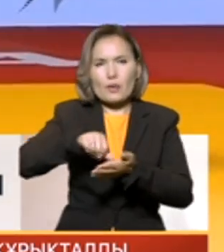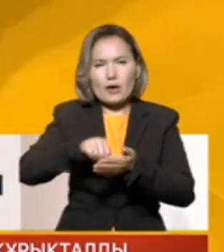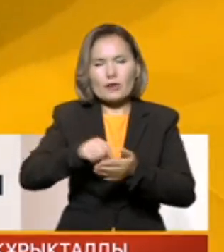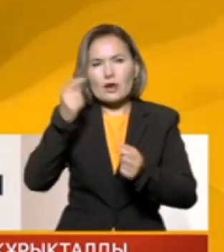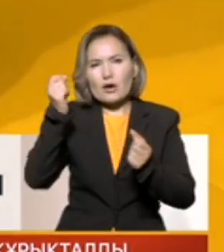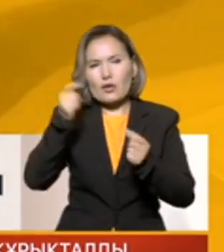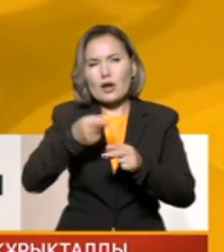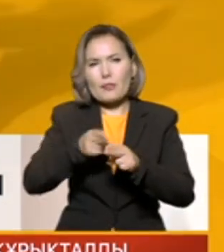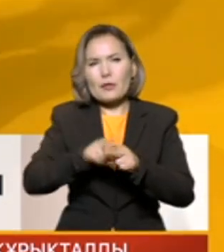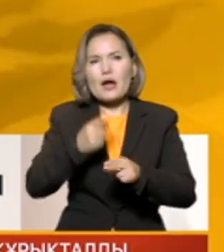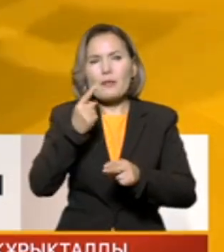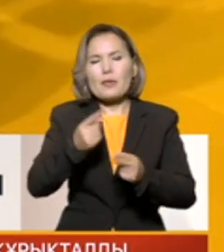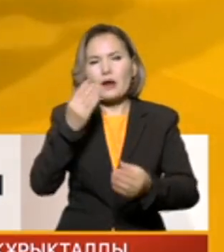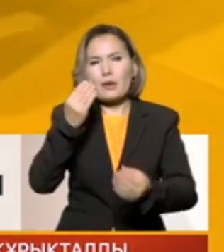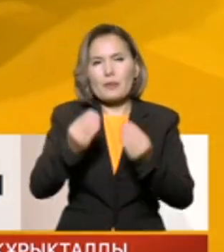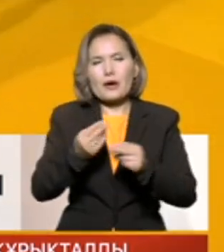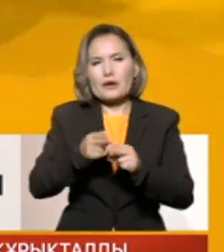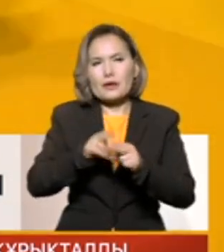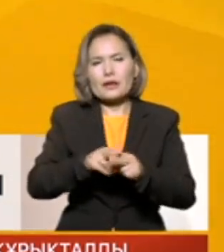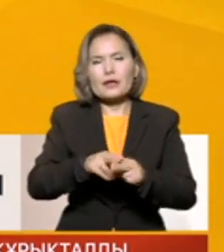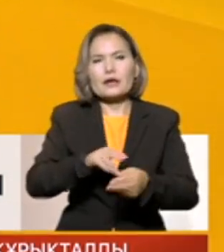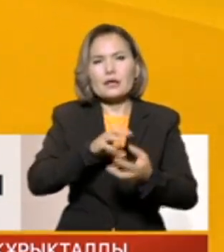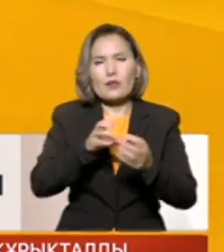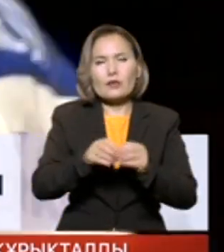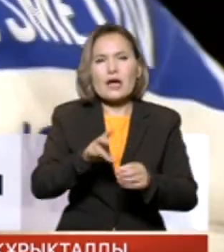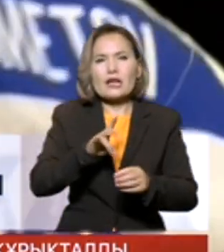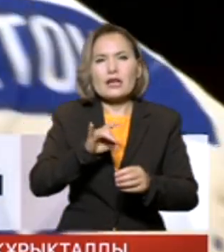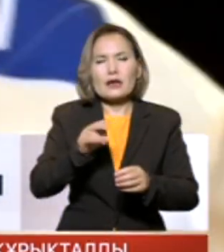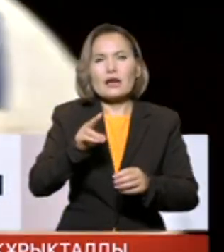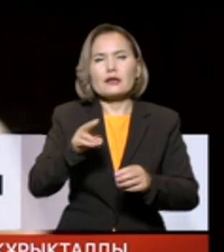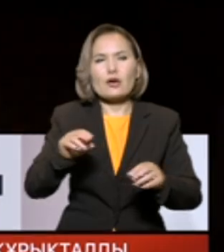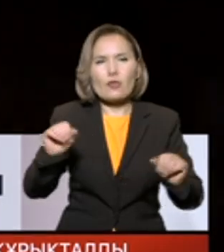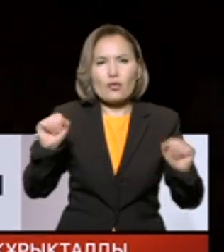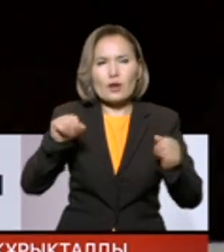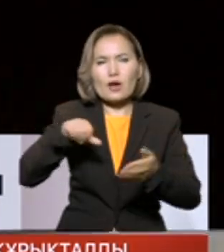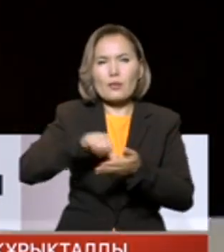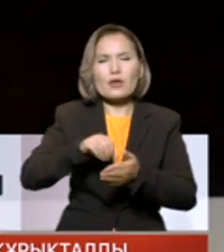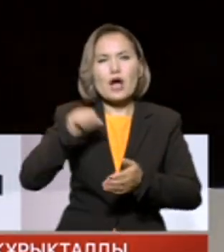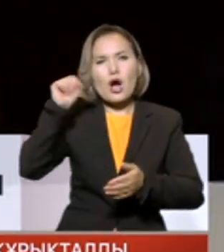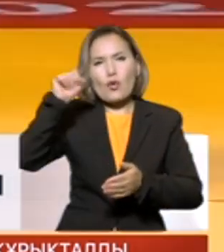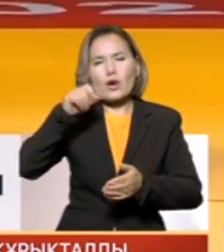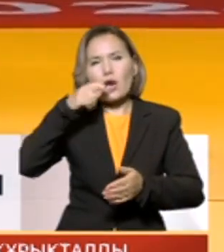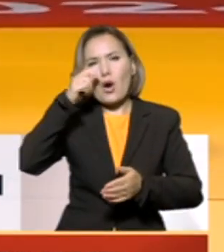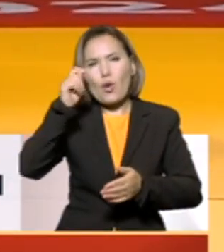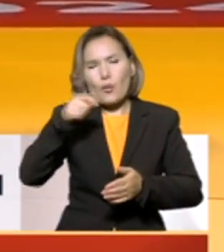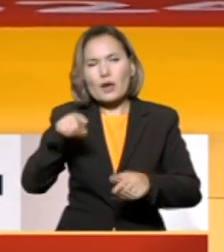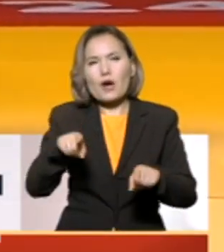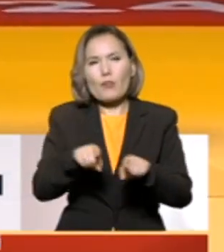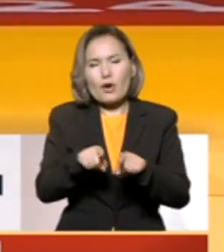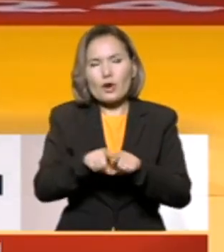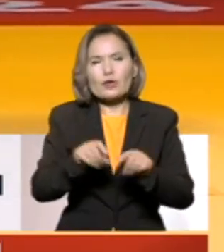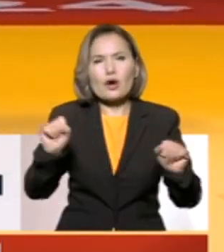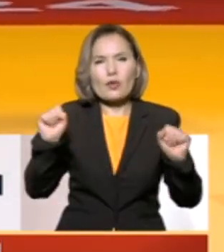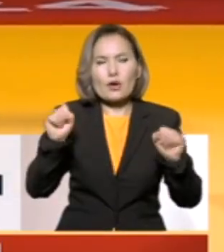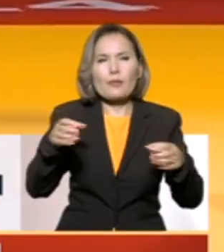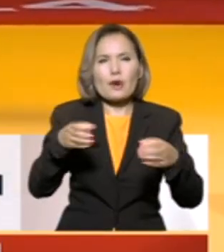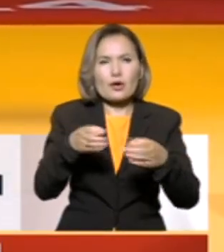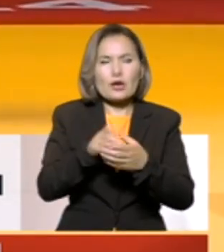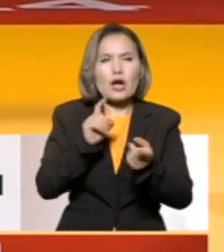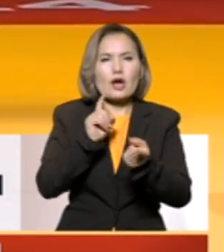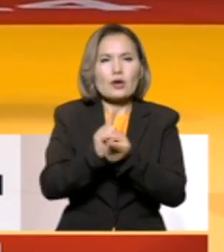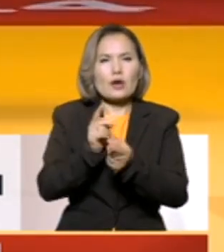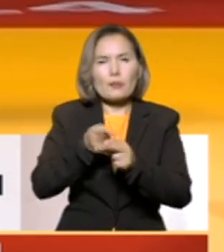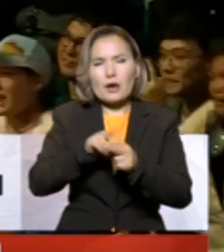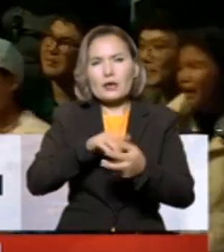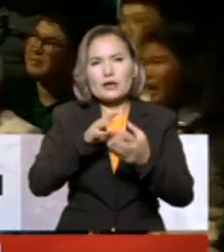жүлдегері алғашқы турда Нидерланд балуанымен белдеседі. Одан өтсе, өзбек немесе украин елімен бақты өкілімен бақталасады.